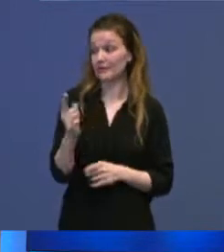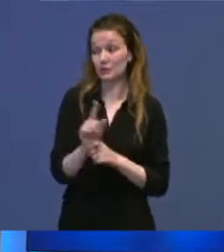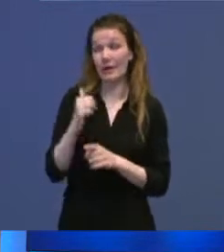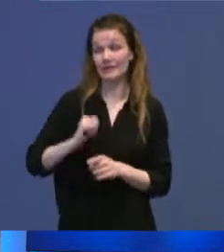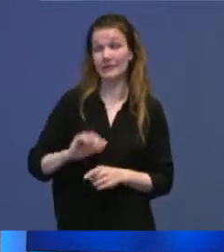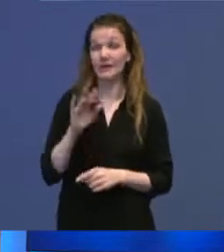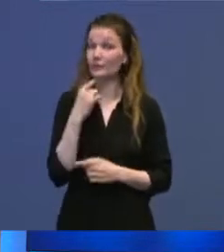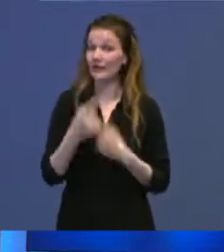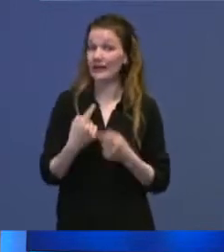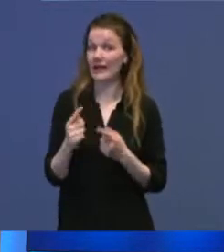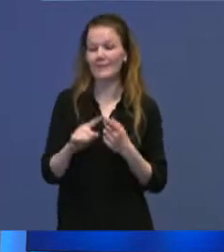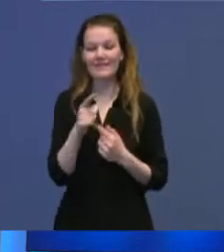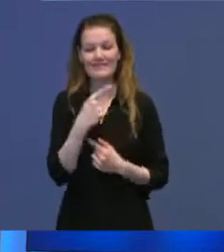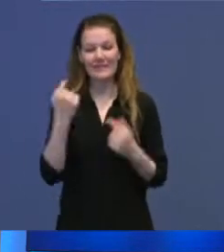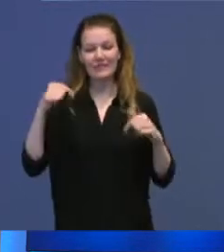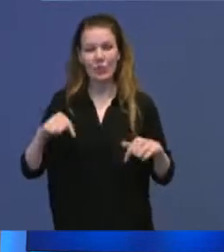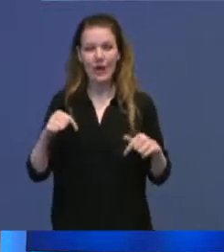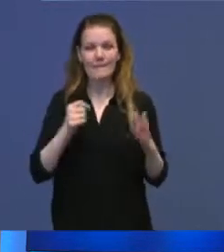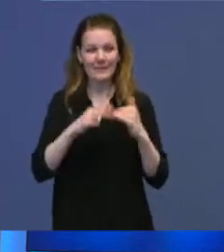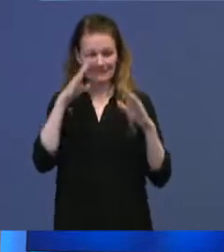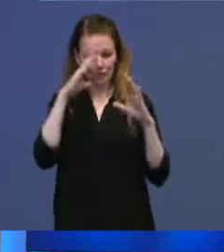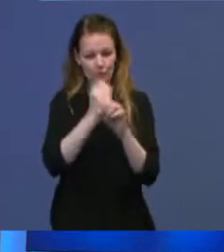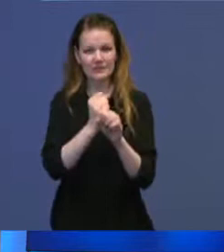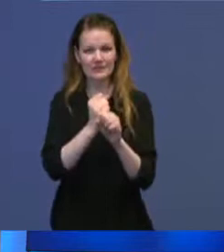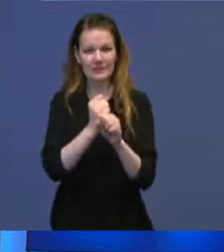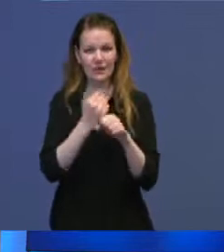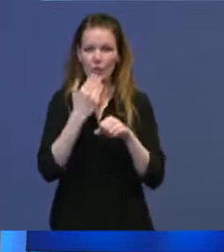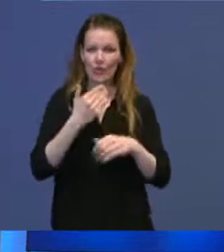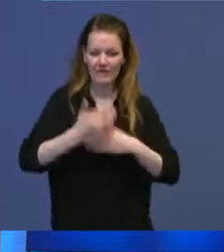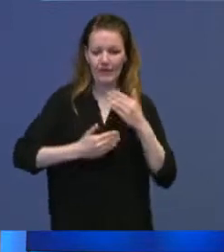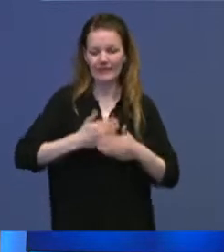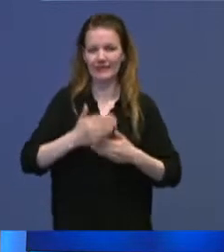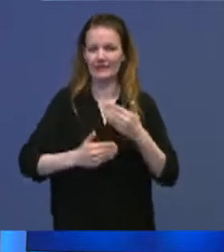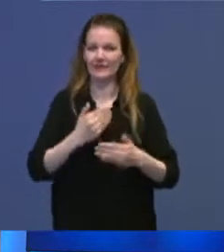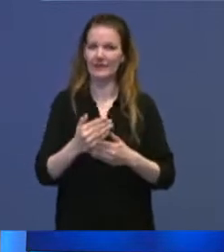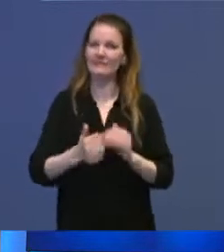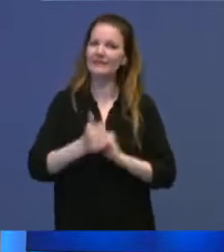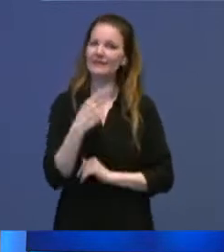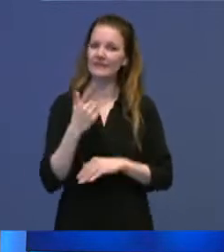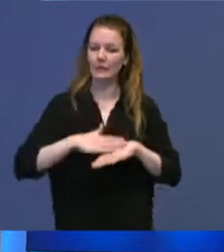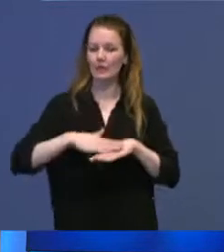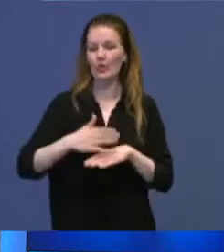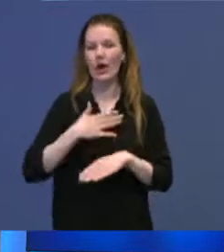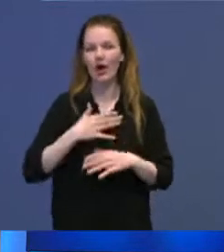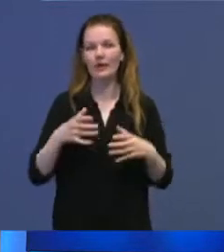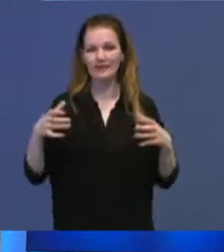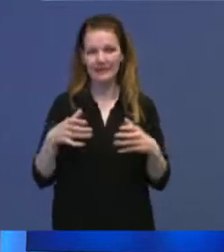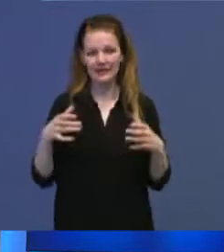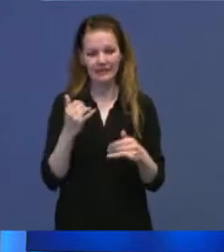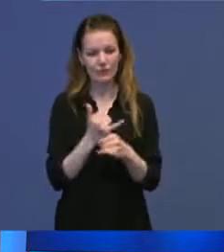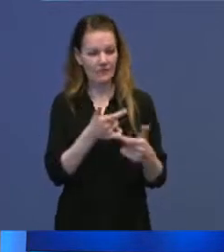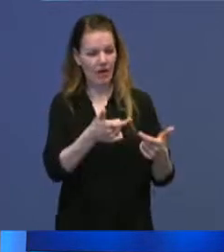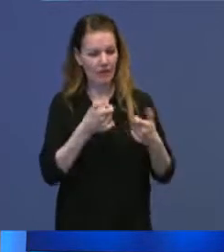men nå er vi opptatt av å få rask framdrift i å ha kapasitet, som kan ta imot flyktninger, gi dem